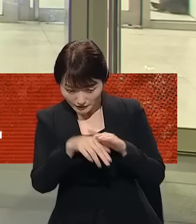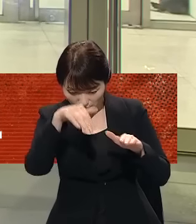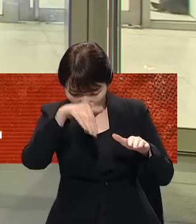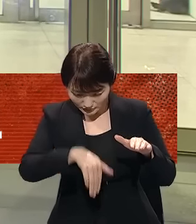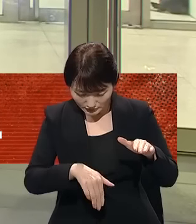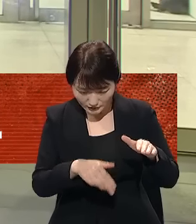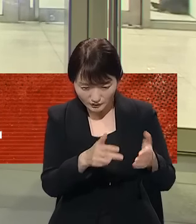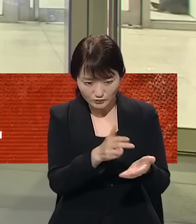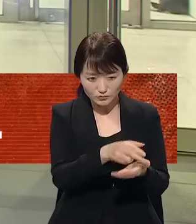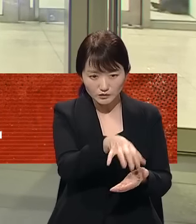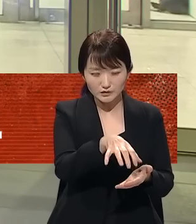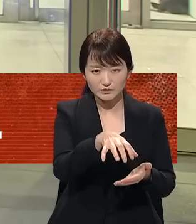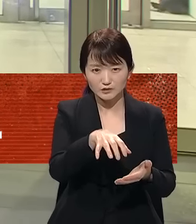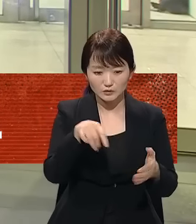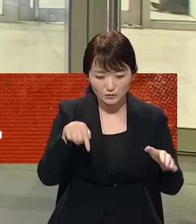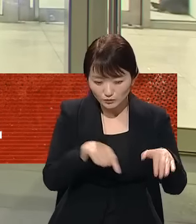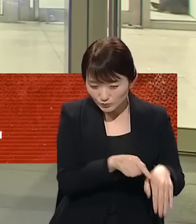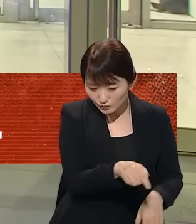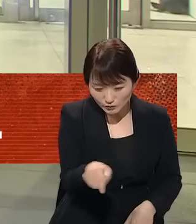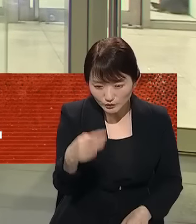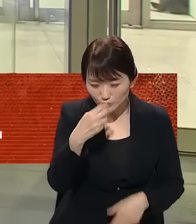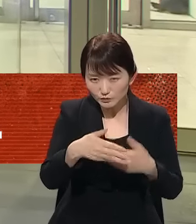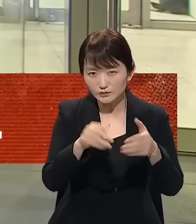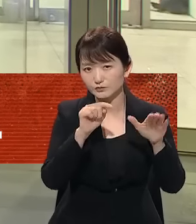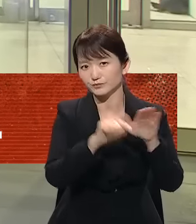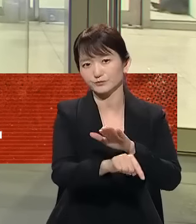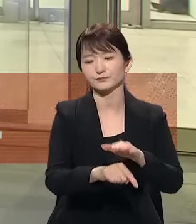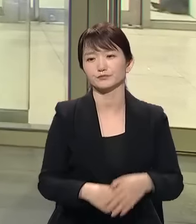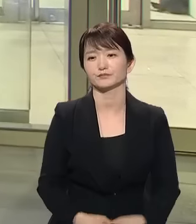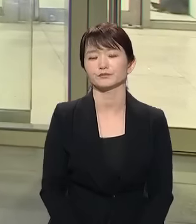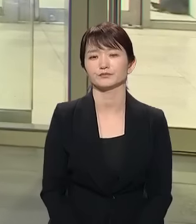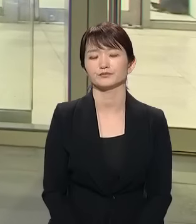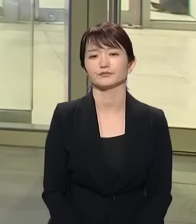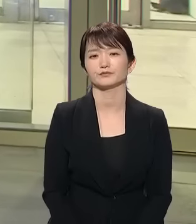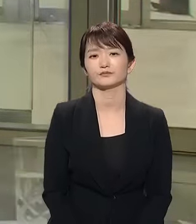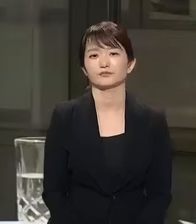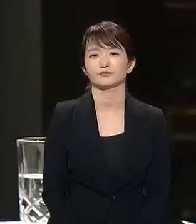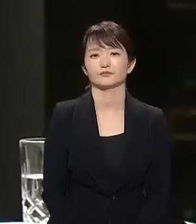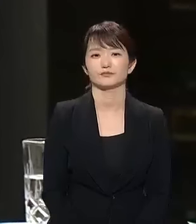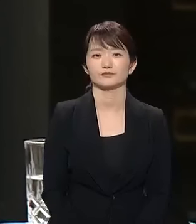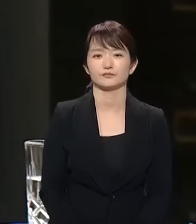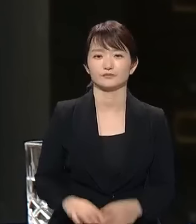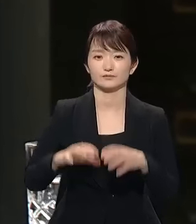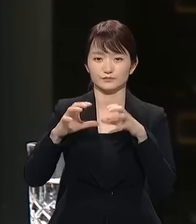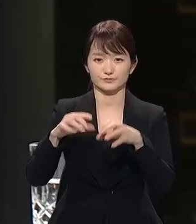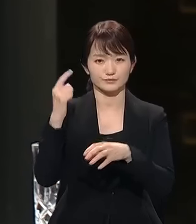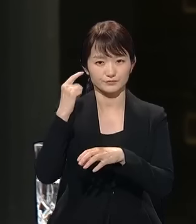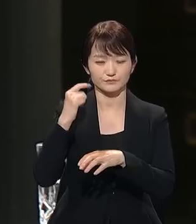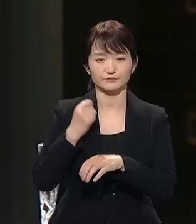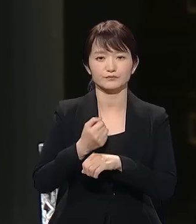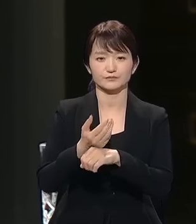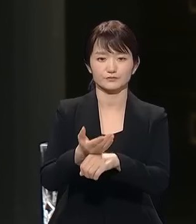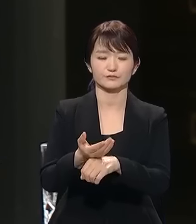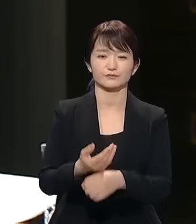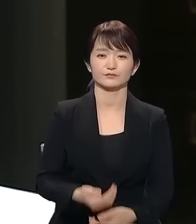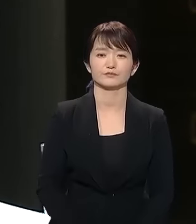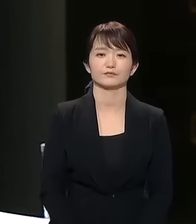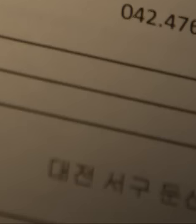통해서 조사실로 들어가기도 했습니다. 예. 알겠습니다. 자, 세 번째 사건 정리하고요. 글로벌 픽 이어갑니다.